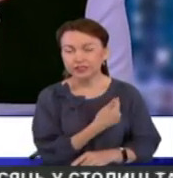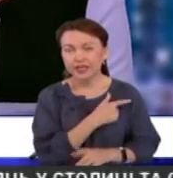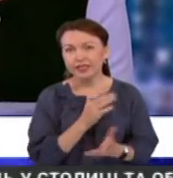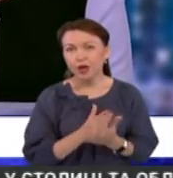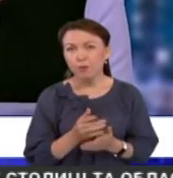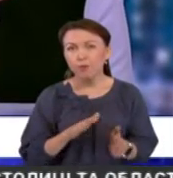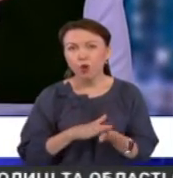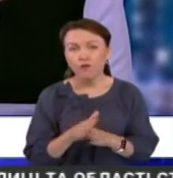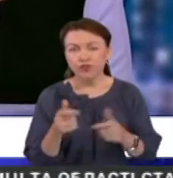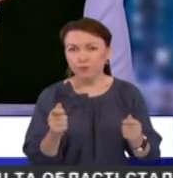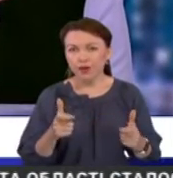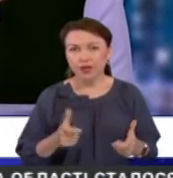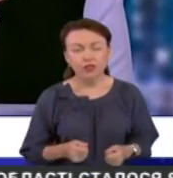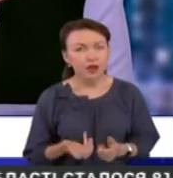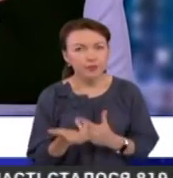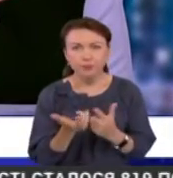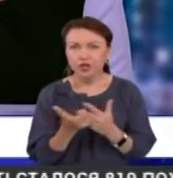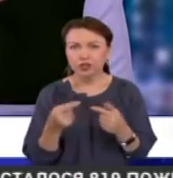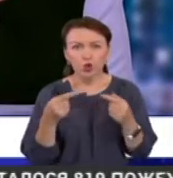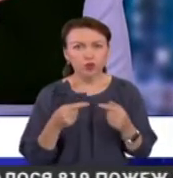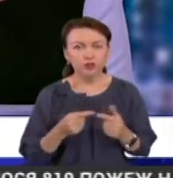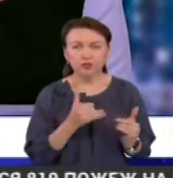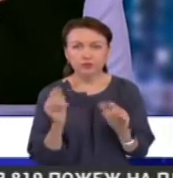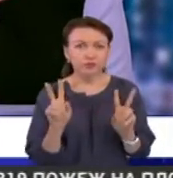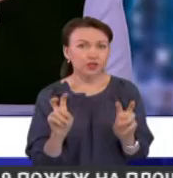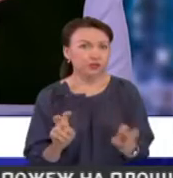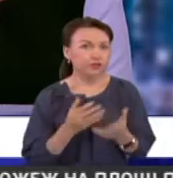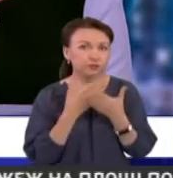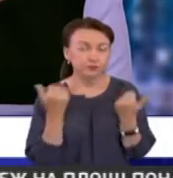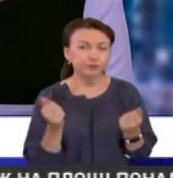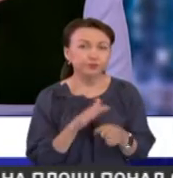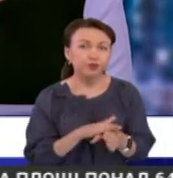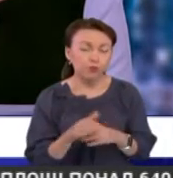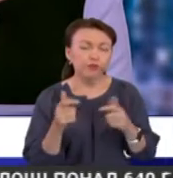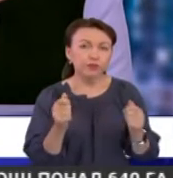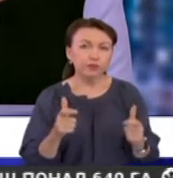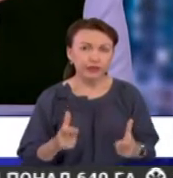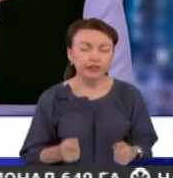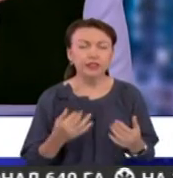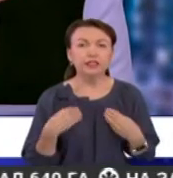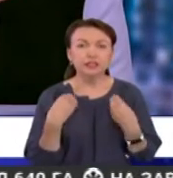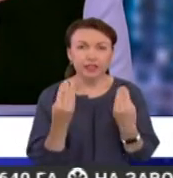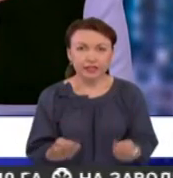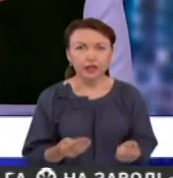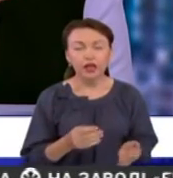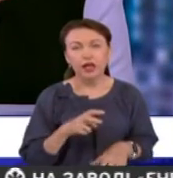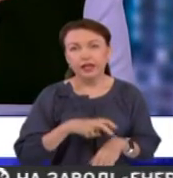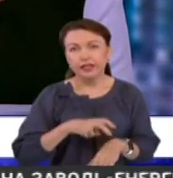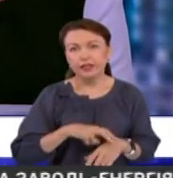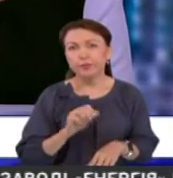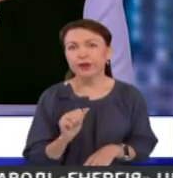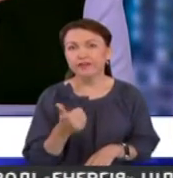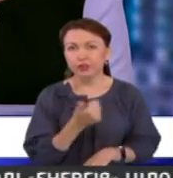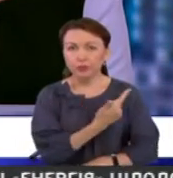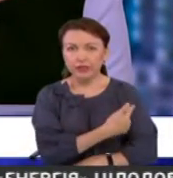не перелічені послуги конкретні. Немає їх назви, є повний пакет, який надає послуг, який надає лікар первинної